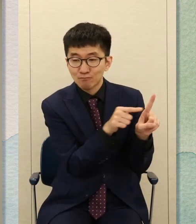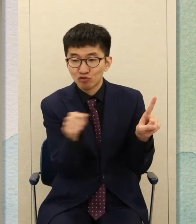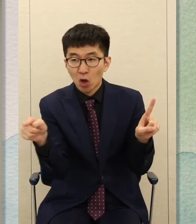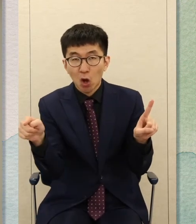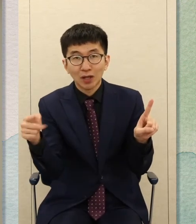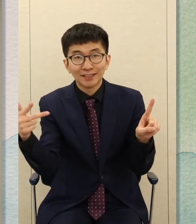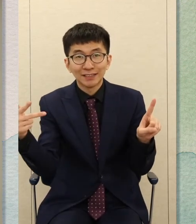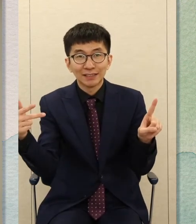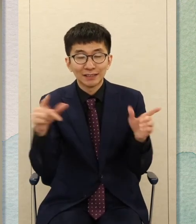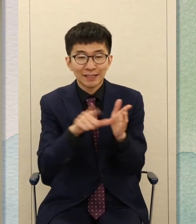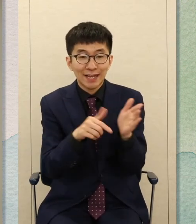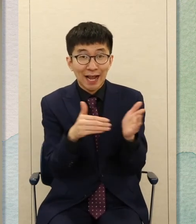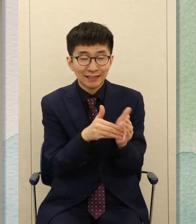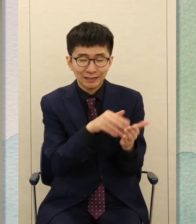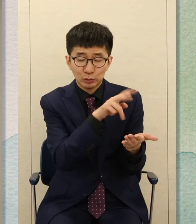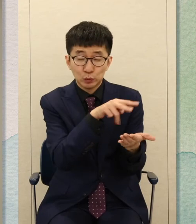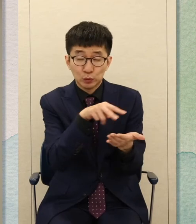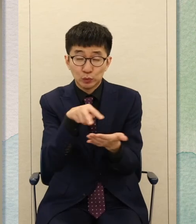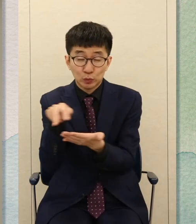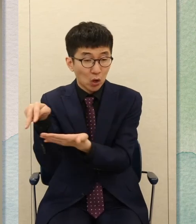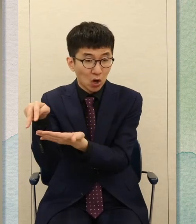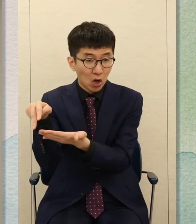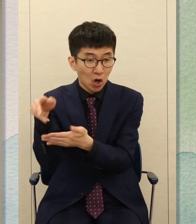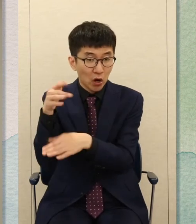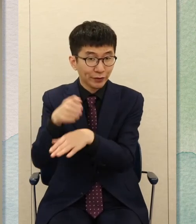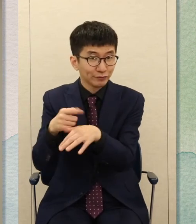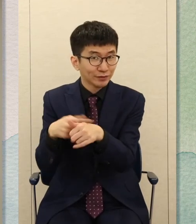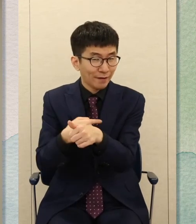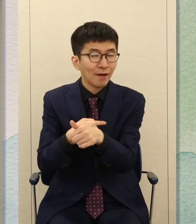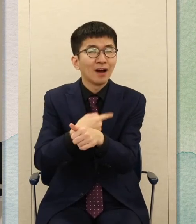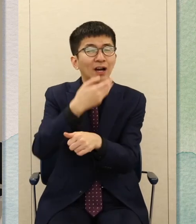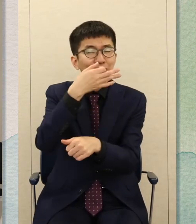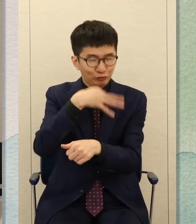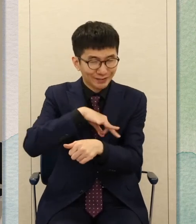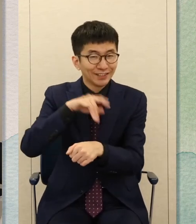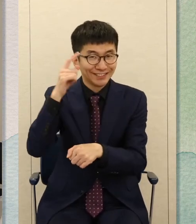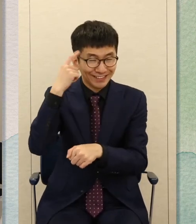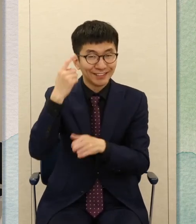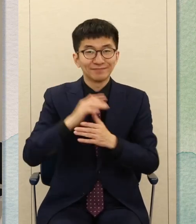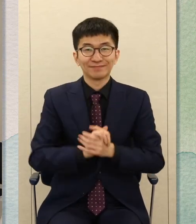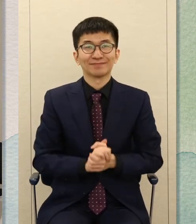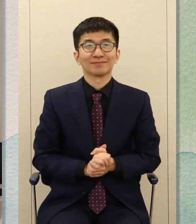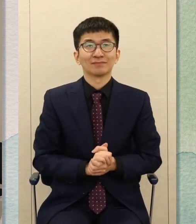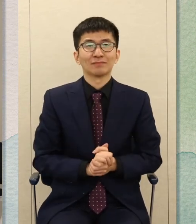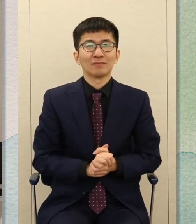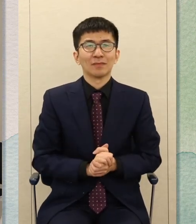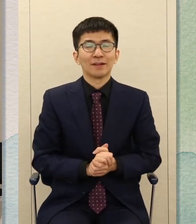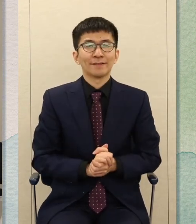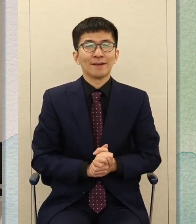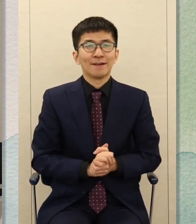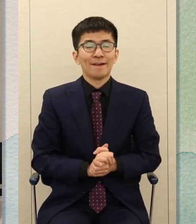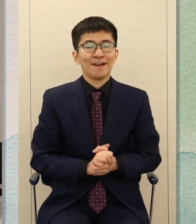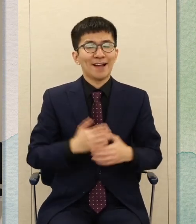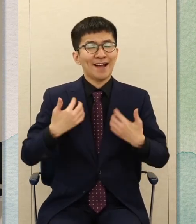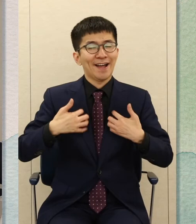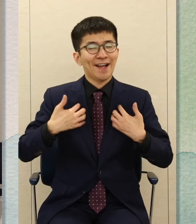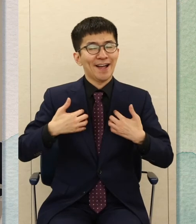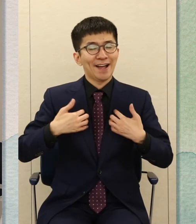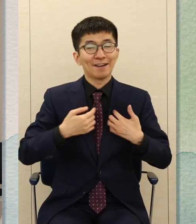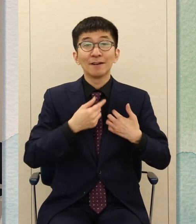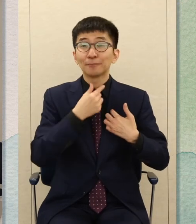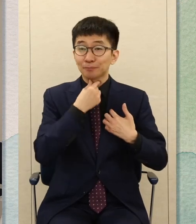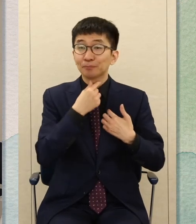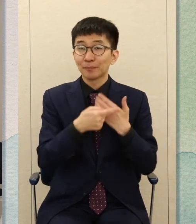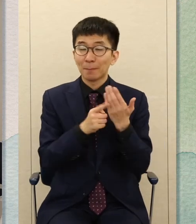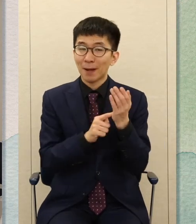처음으로 시도되면 굉장히 뜻깊을 것 같다라는 생각이 듭니다. 그러니까 성취감을 주는, 예, 그런